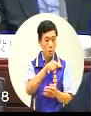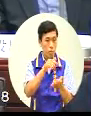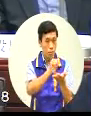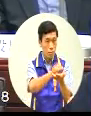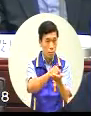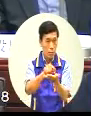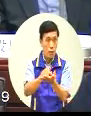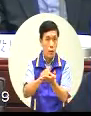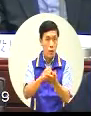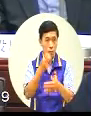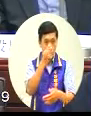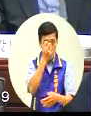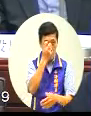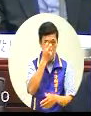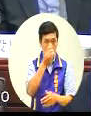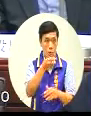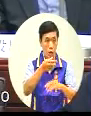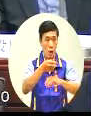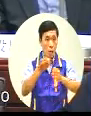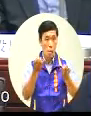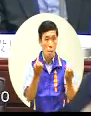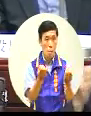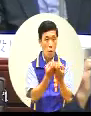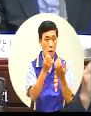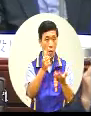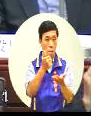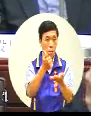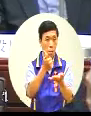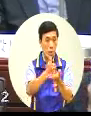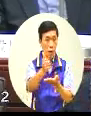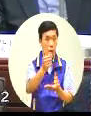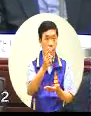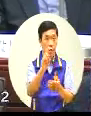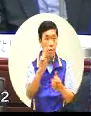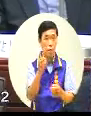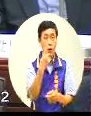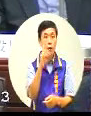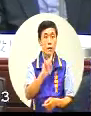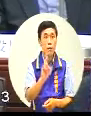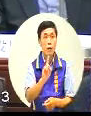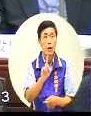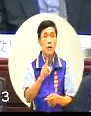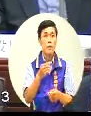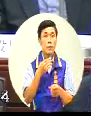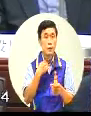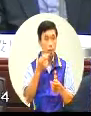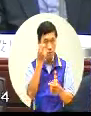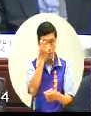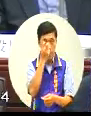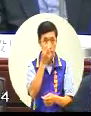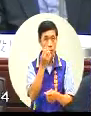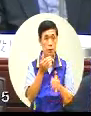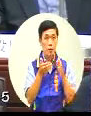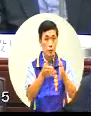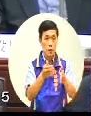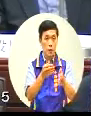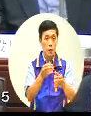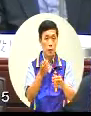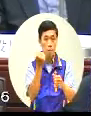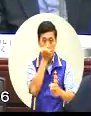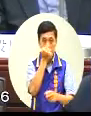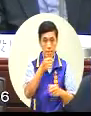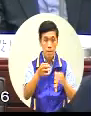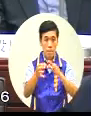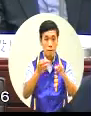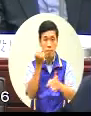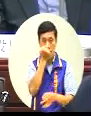源头，同时在末端呢也是用抽查两相配合，大概就可以比较防止一些不孝业者。